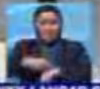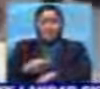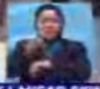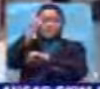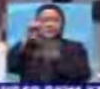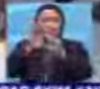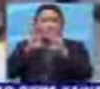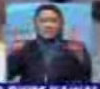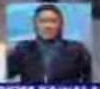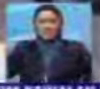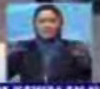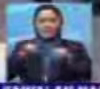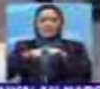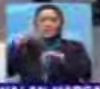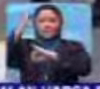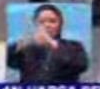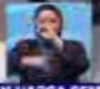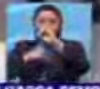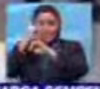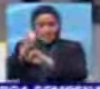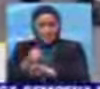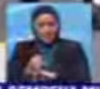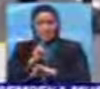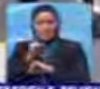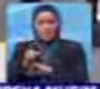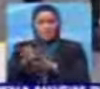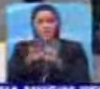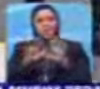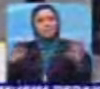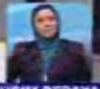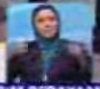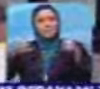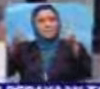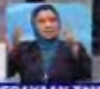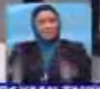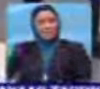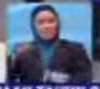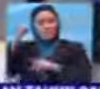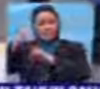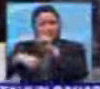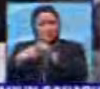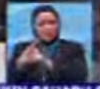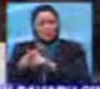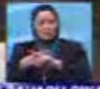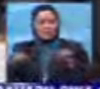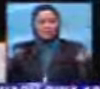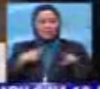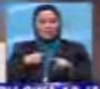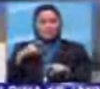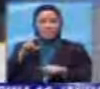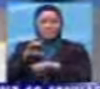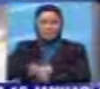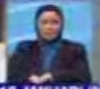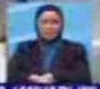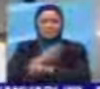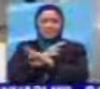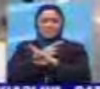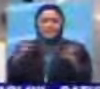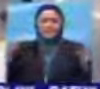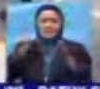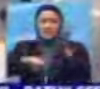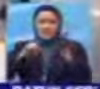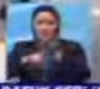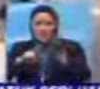dibarisi pemain ternama dunia. Beliau bagaimanapun perlu bersedia dengan sebarang kemungkinan termasuk menjadi tumpuan media